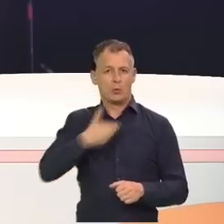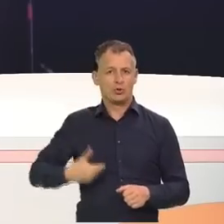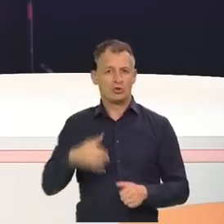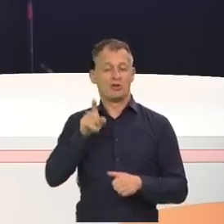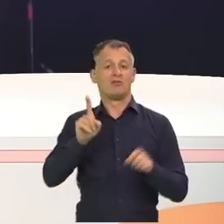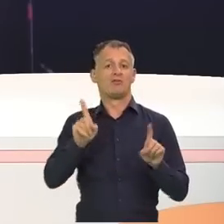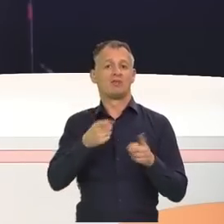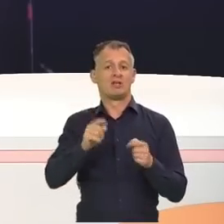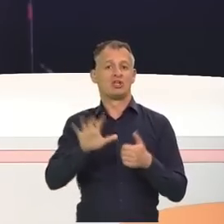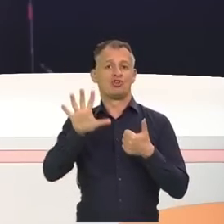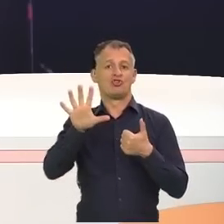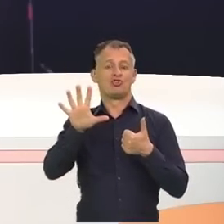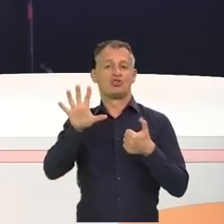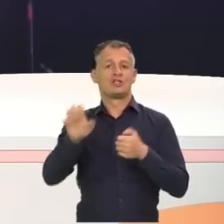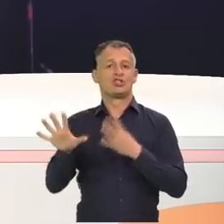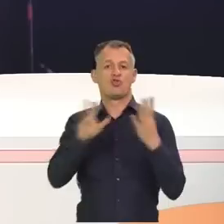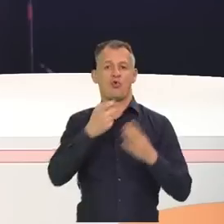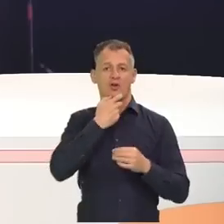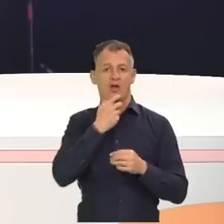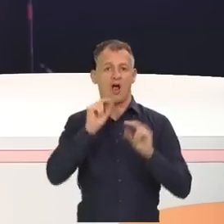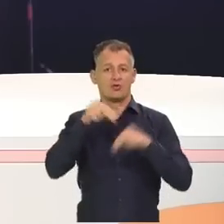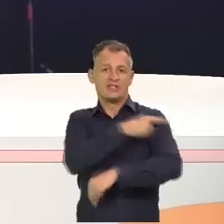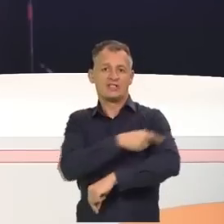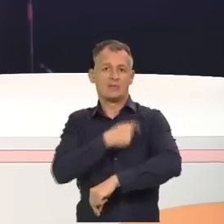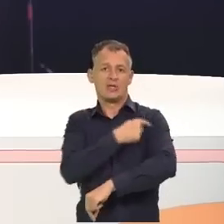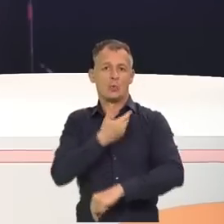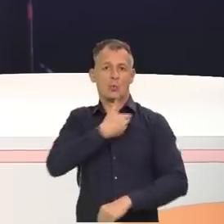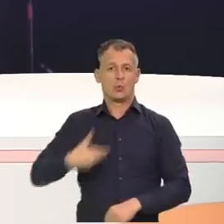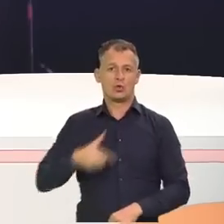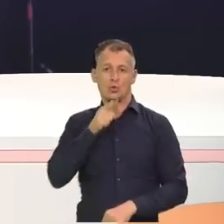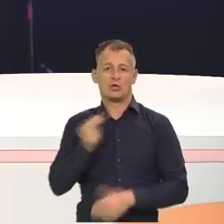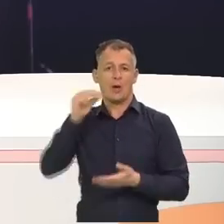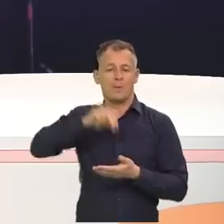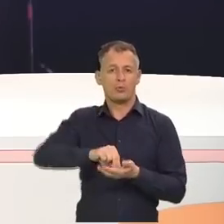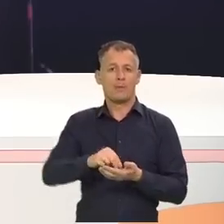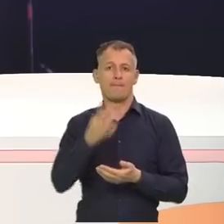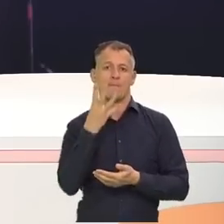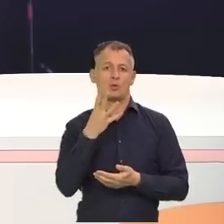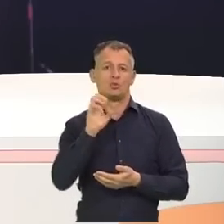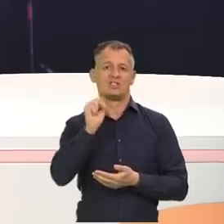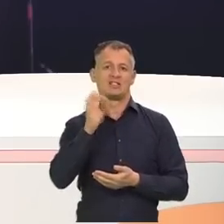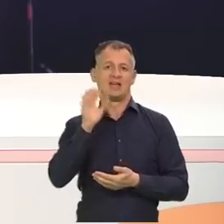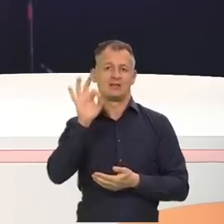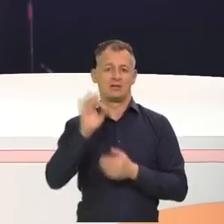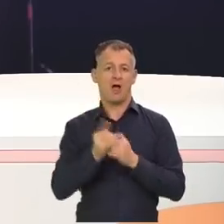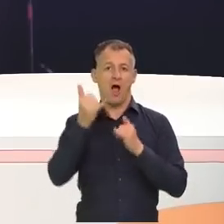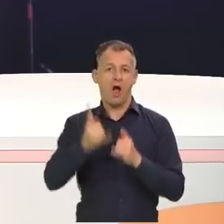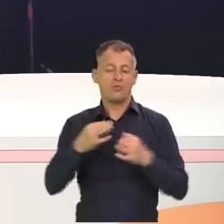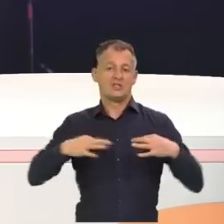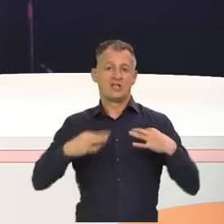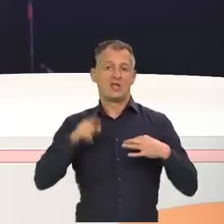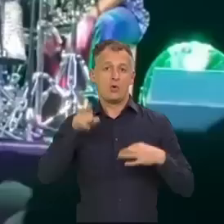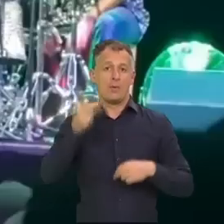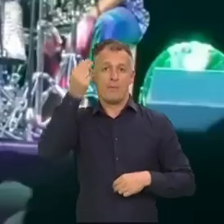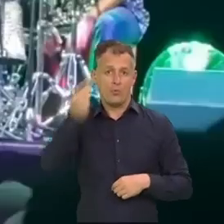în vârstă de 69 de ani, a ajuns la spitalul Bagdazar Arsenii, unde au fost montate 4 stenturi. Acum starea lui este stabilă, spun medicii.